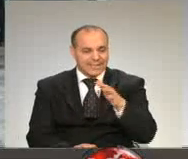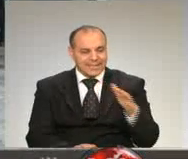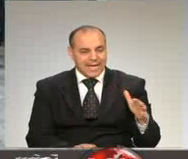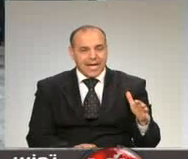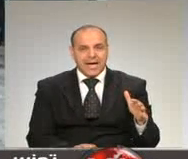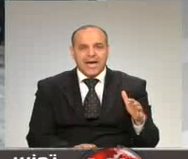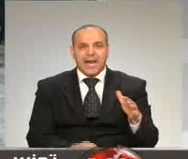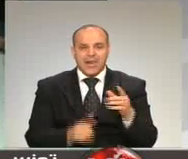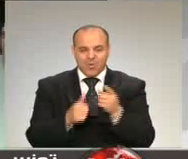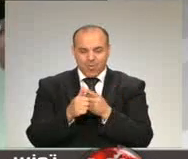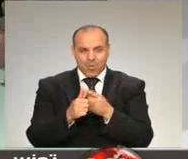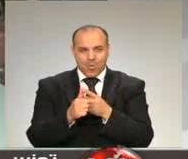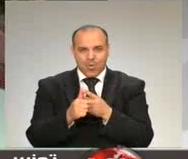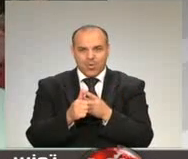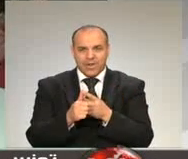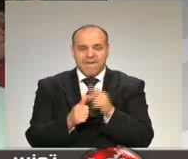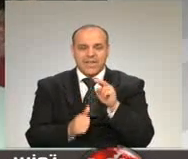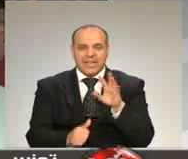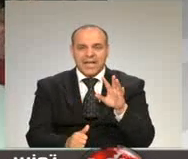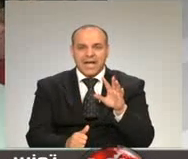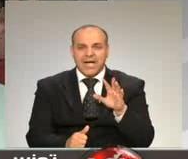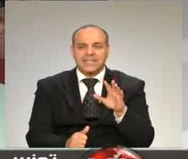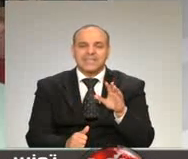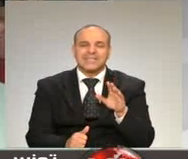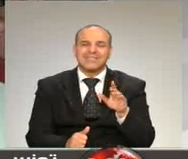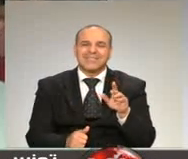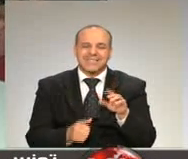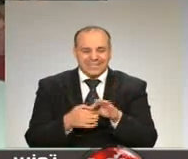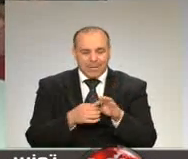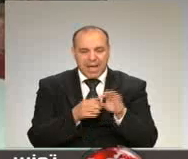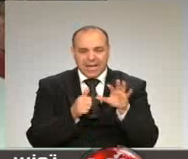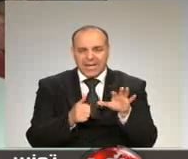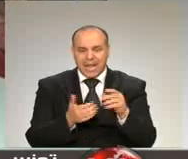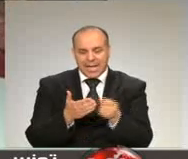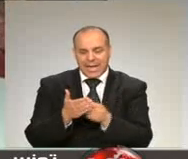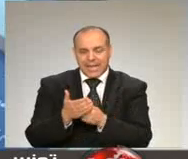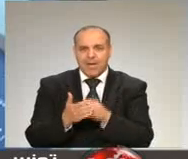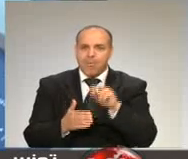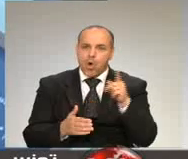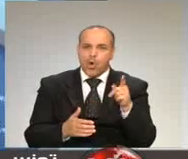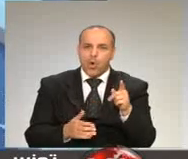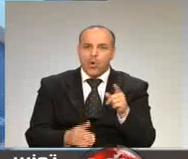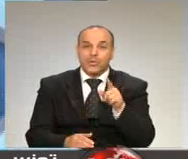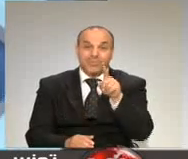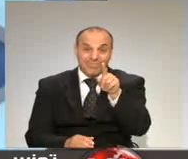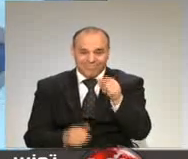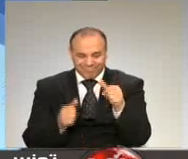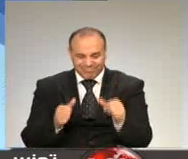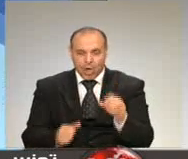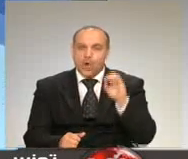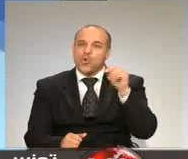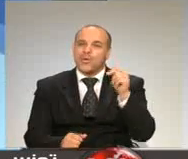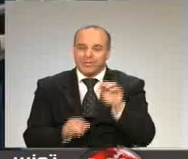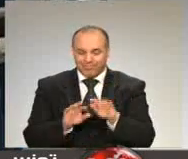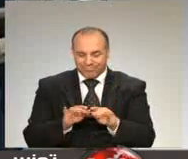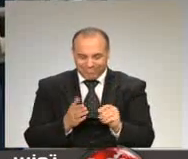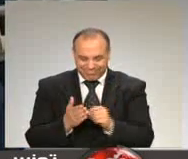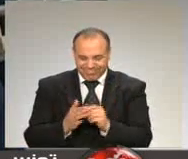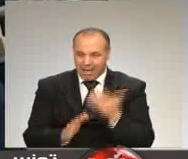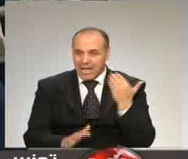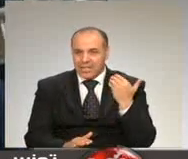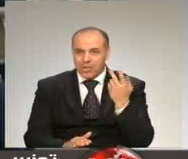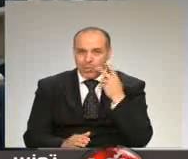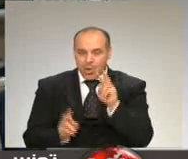المدرسة الابتدائية شرفش 24 بي سي دي ثابت عن الكتاب والكراسي وغيرها من المستلزمات المدرسية. اليوم